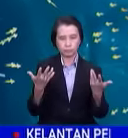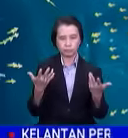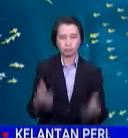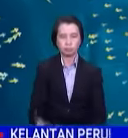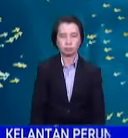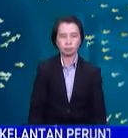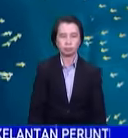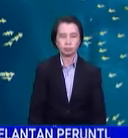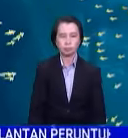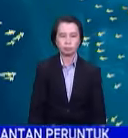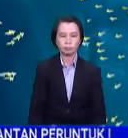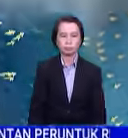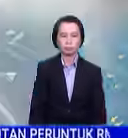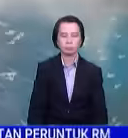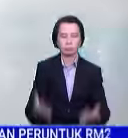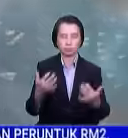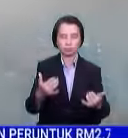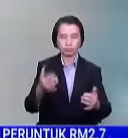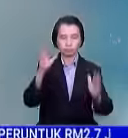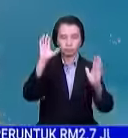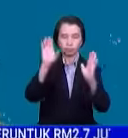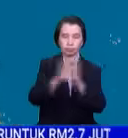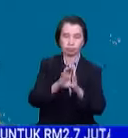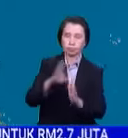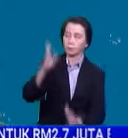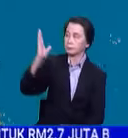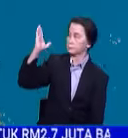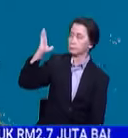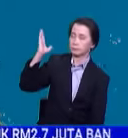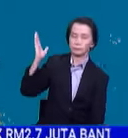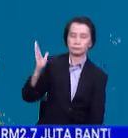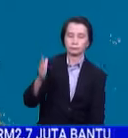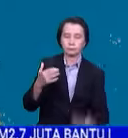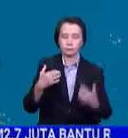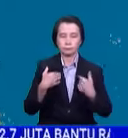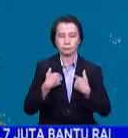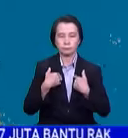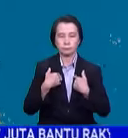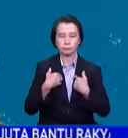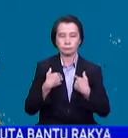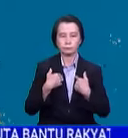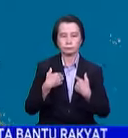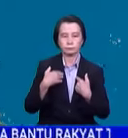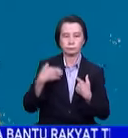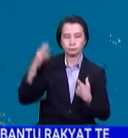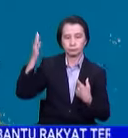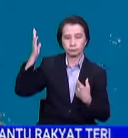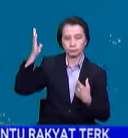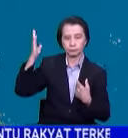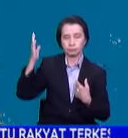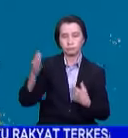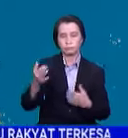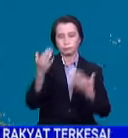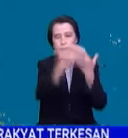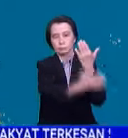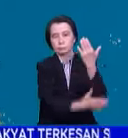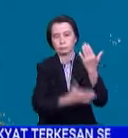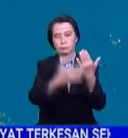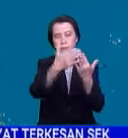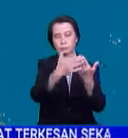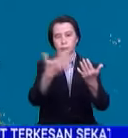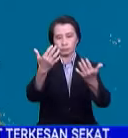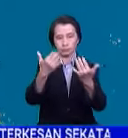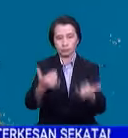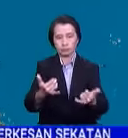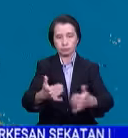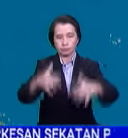buat masa ini. Baiklah, seterusnya untuk melihat keadaan cuaca semasa pula, kita beralih ke paparan imej gemerada. Di semenanjung Malaysia pada